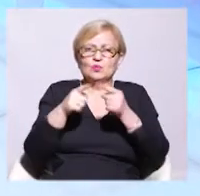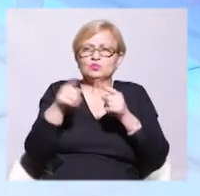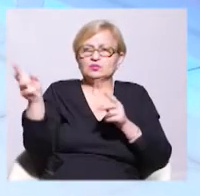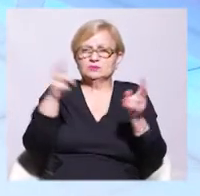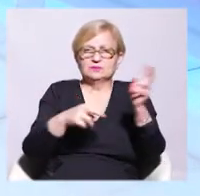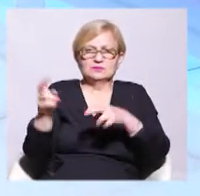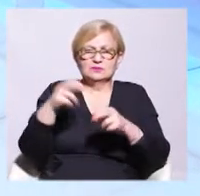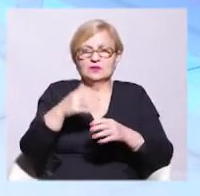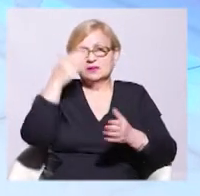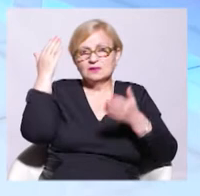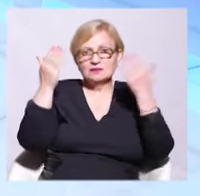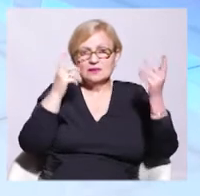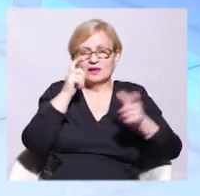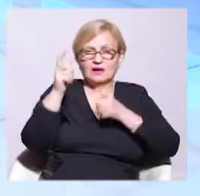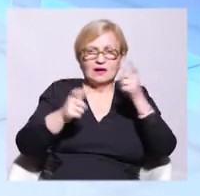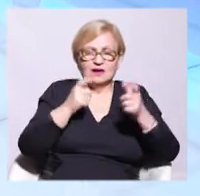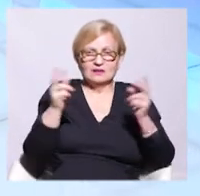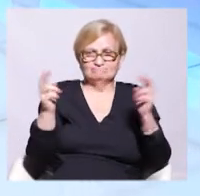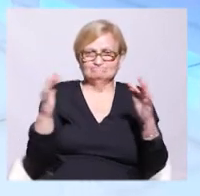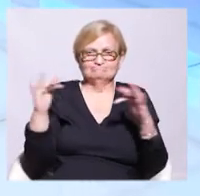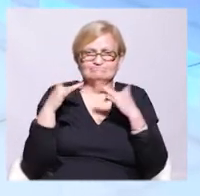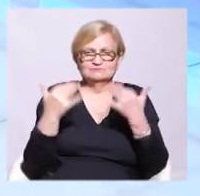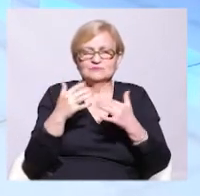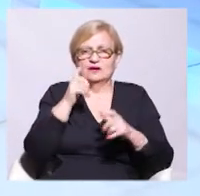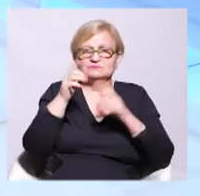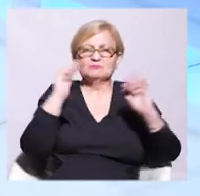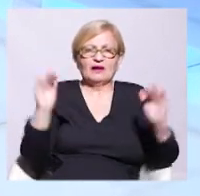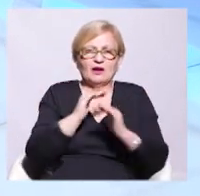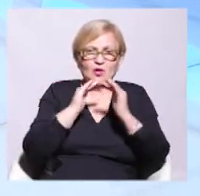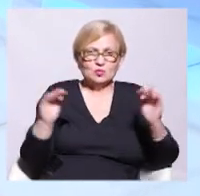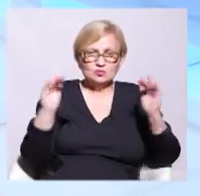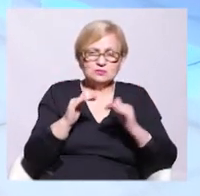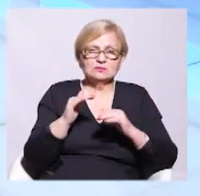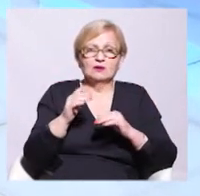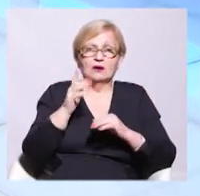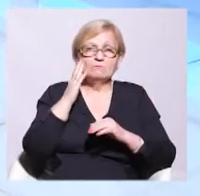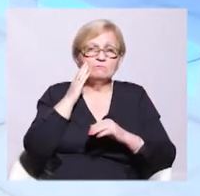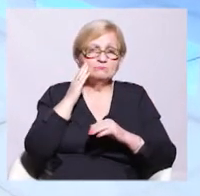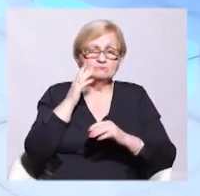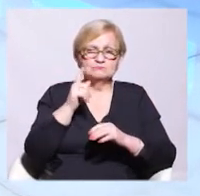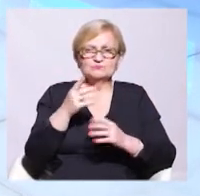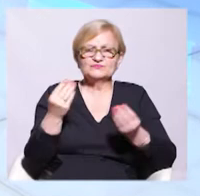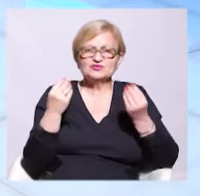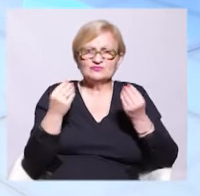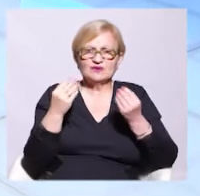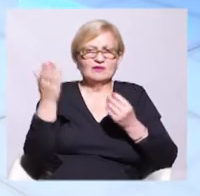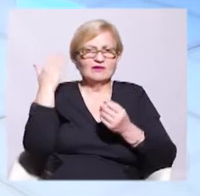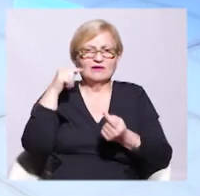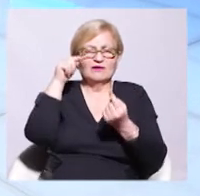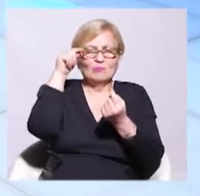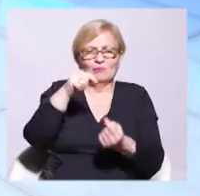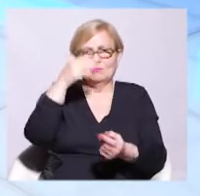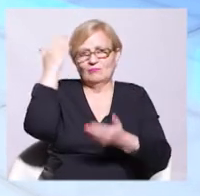ერსა, ილხედნენ და გაჰკიოდნენ ერთხმად მრავალ ჟამი ერსა. Და მართლადაც რომ შვენოდათ მაშინ იმათ